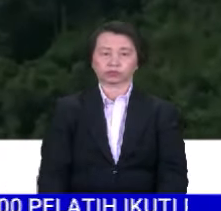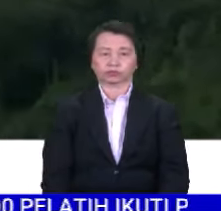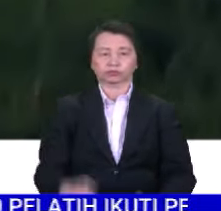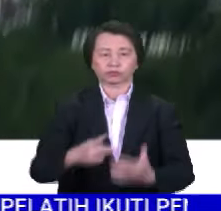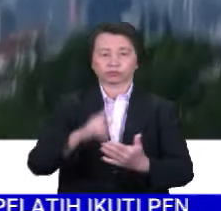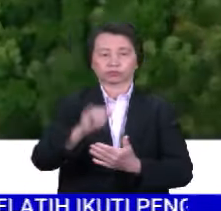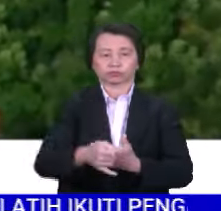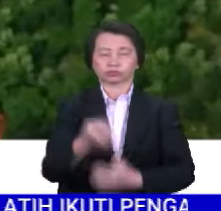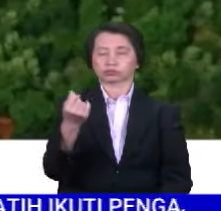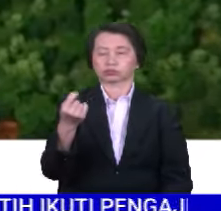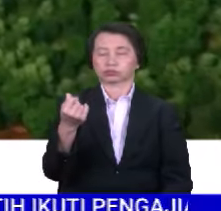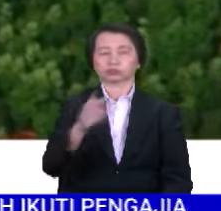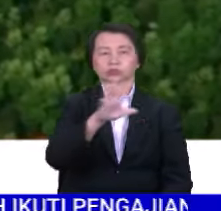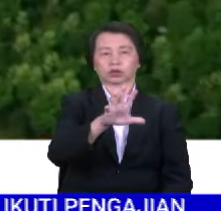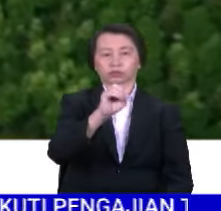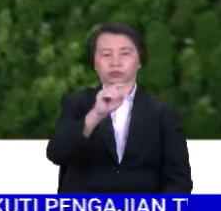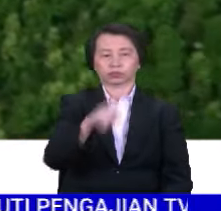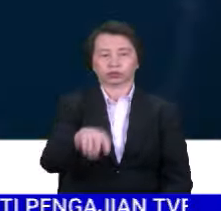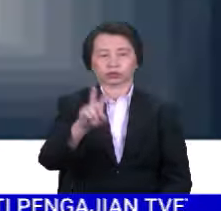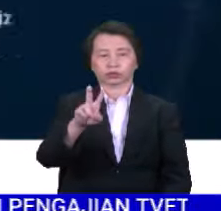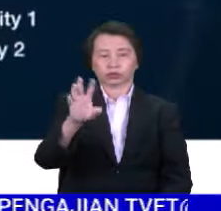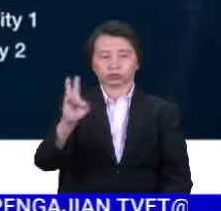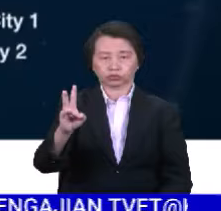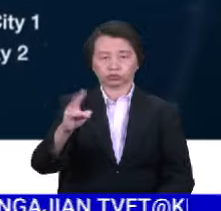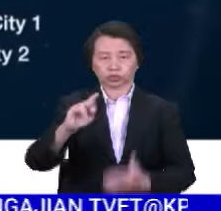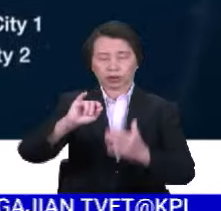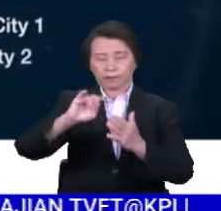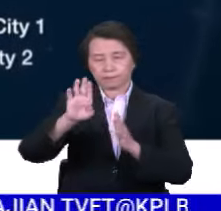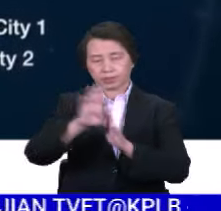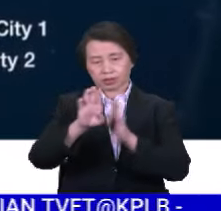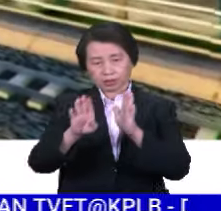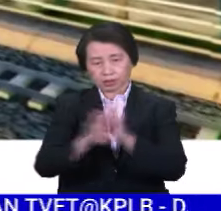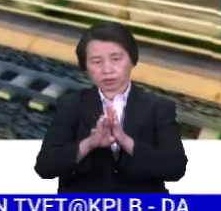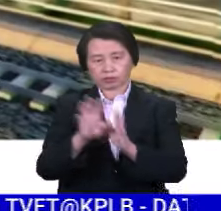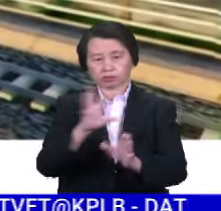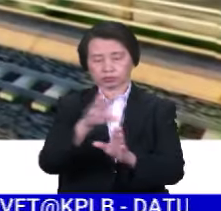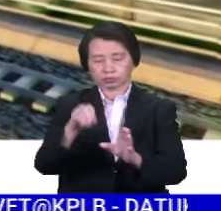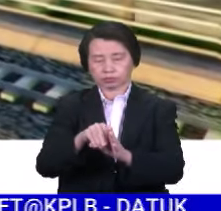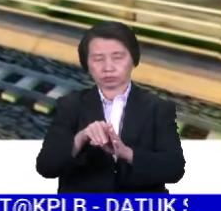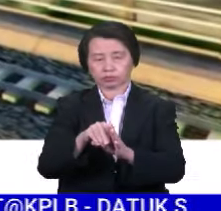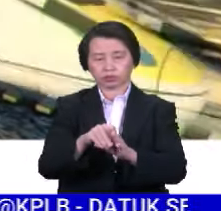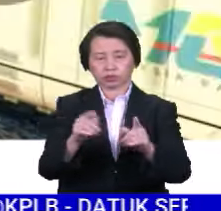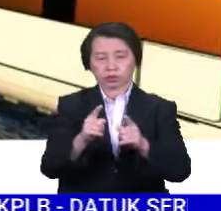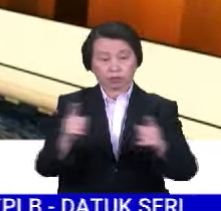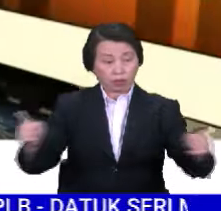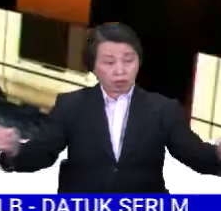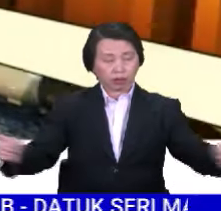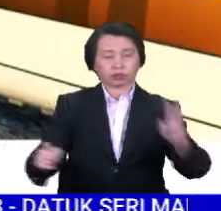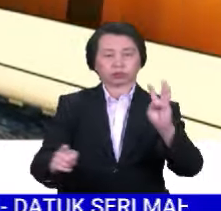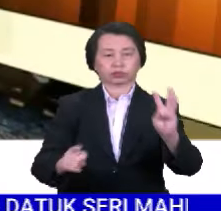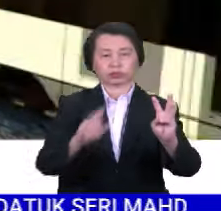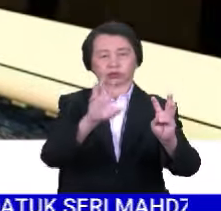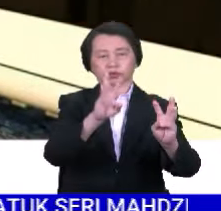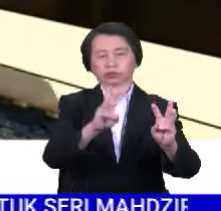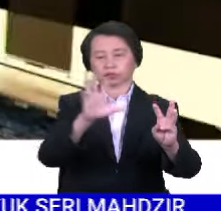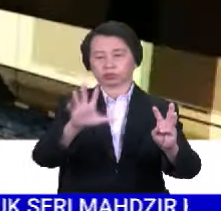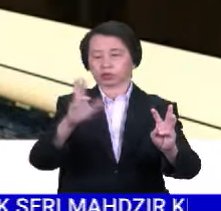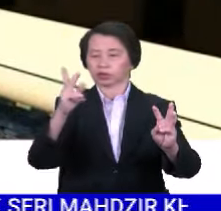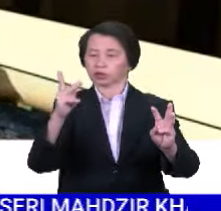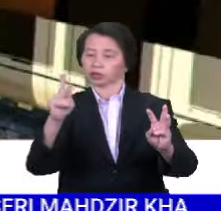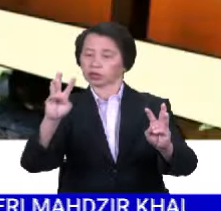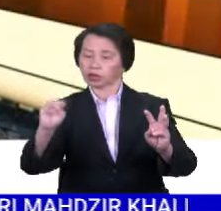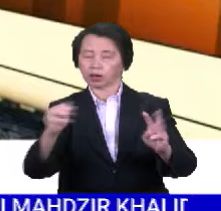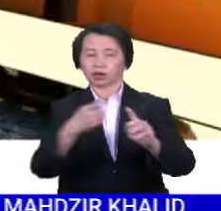Projek yang menelan kos RM50.27 bilion ini melibatkan jajaran sepanjang 665